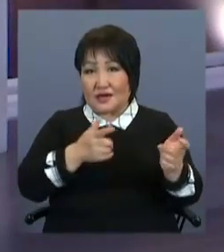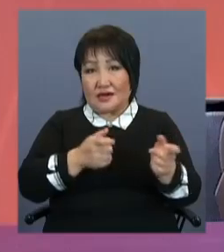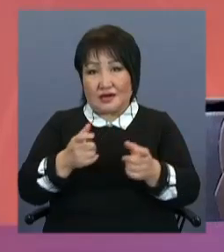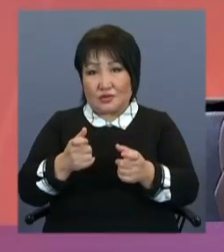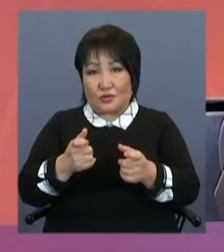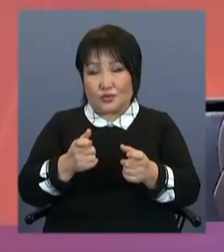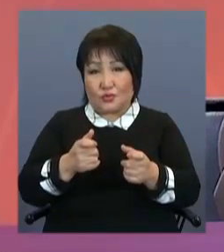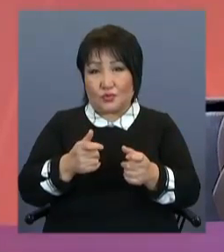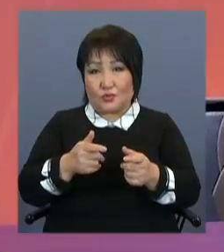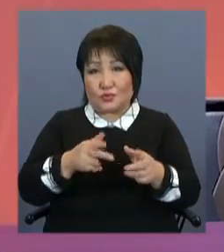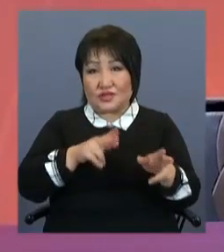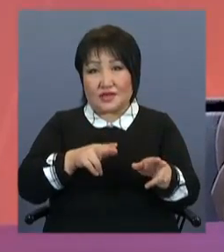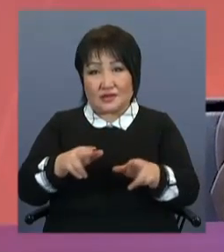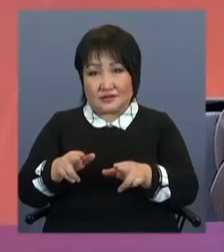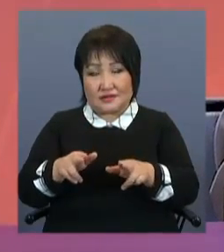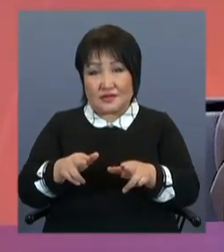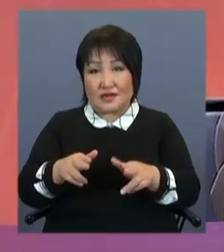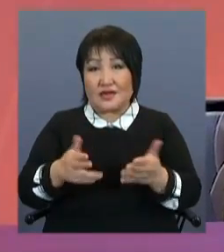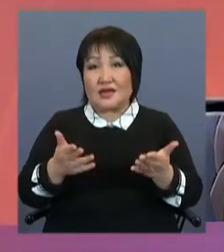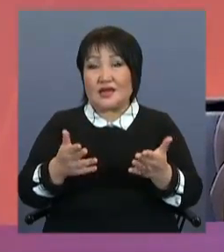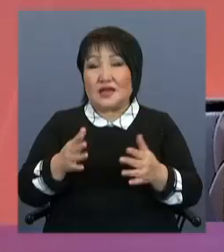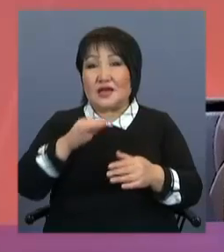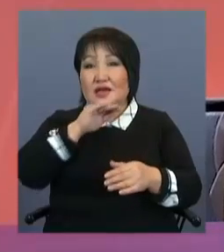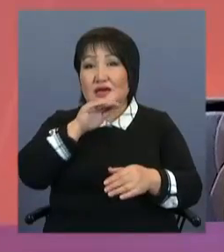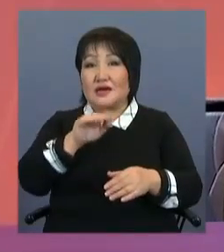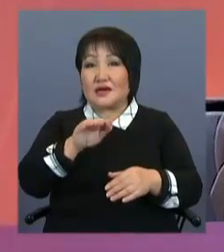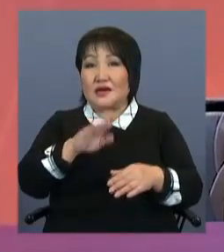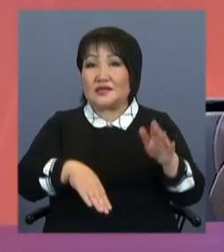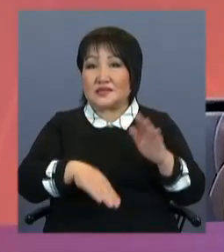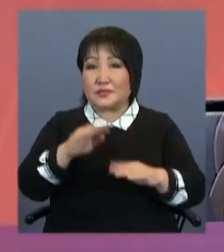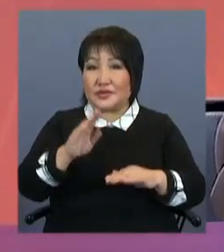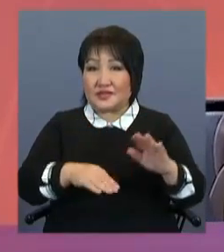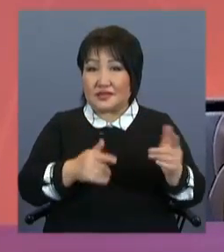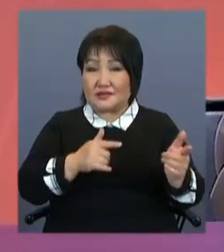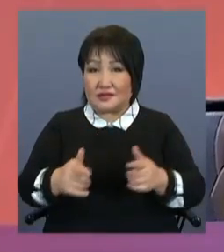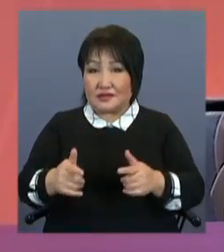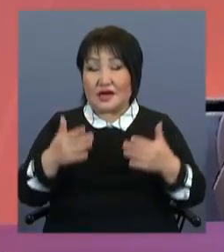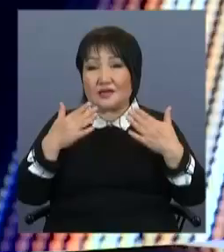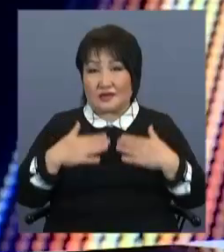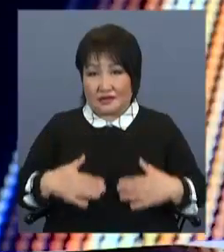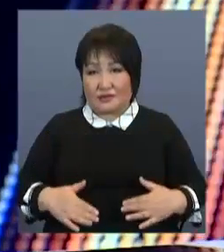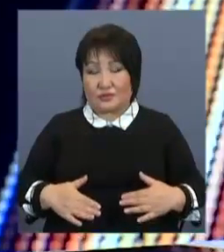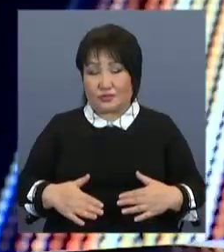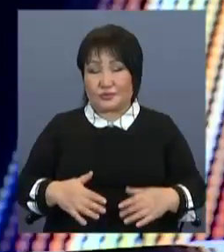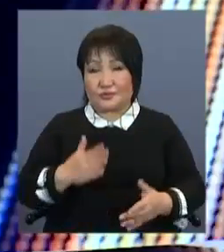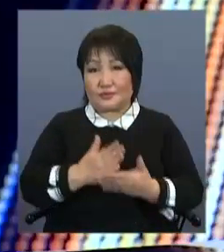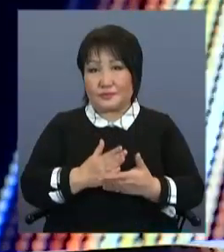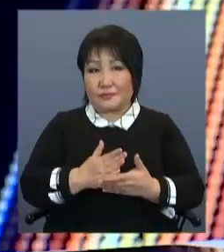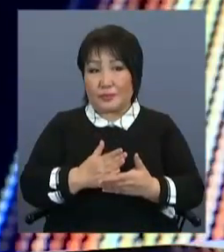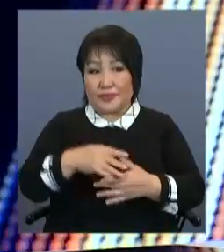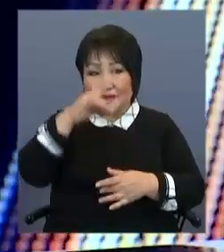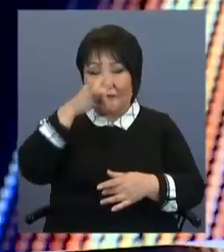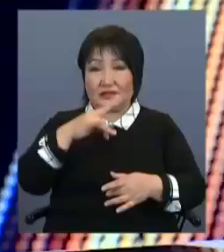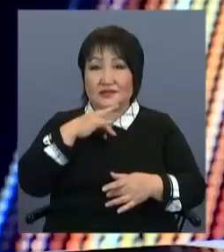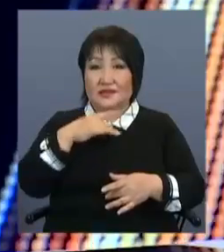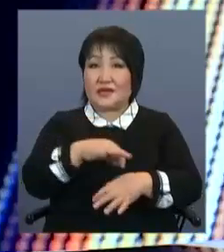кәсібилік, профессионалдық дайындығы мен ойымша қанағаттыру керек, жаман емес ау деген. Қазақстанның тәуелсіз қарулы